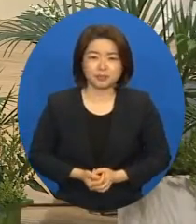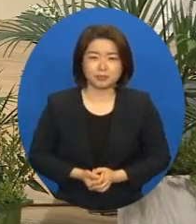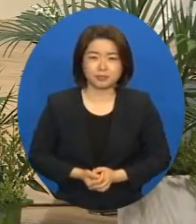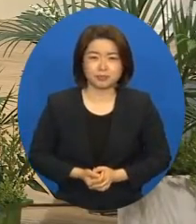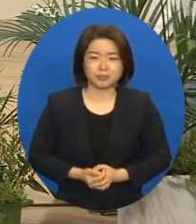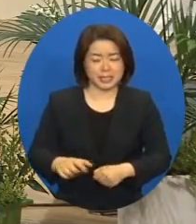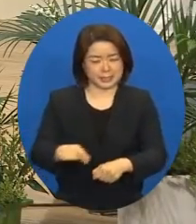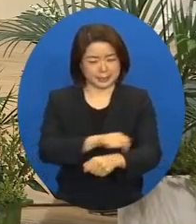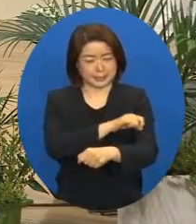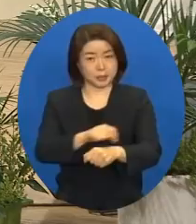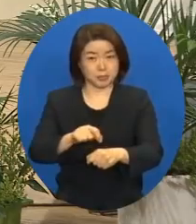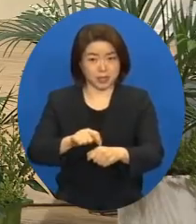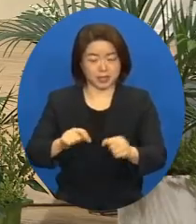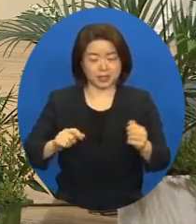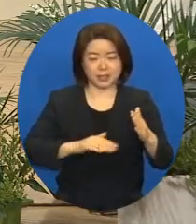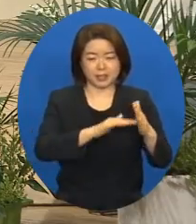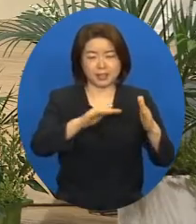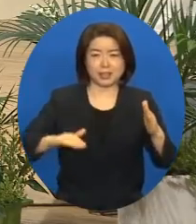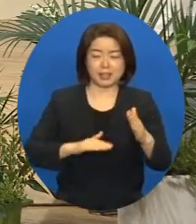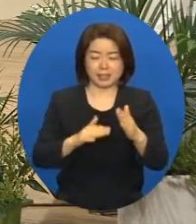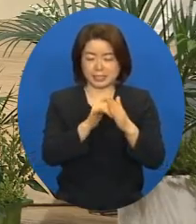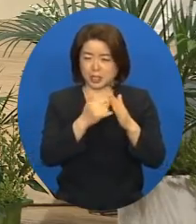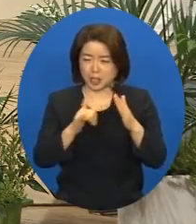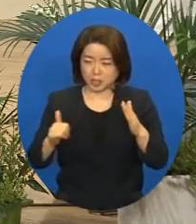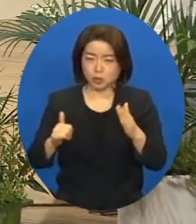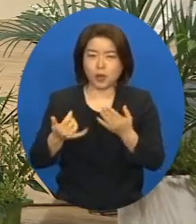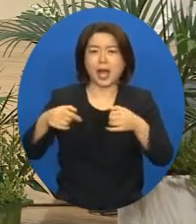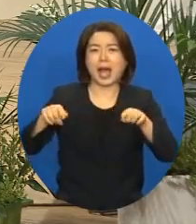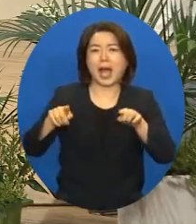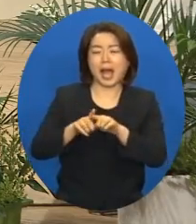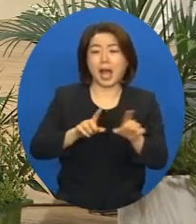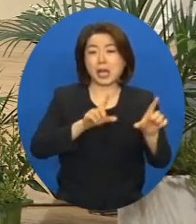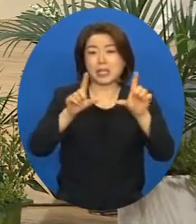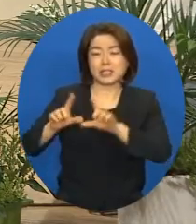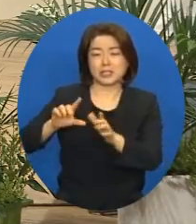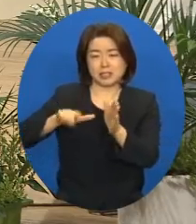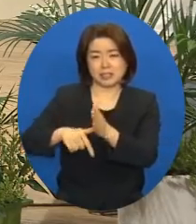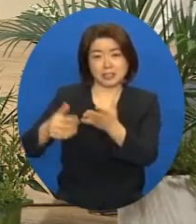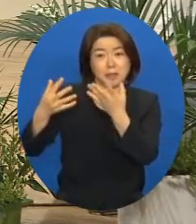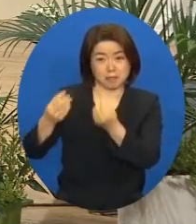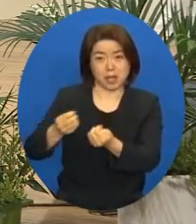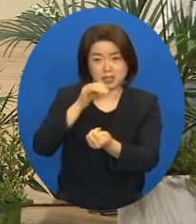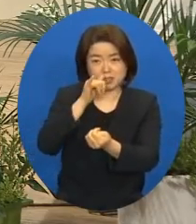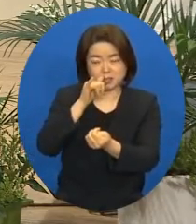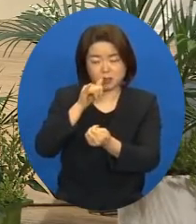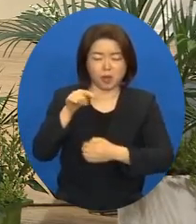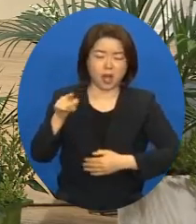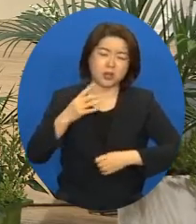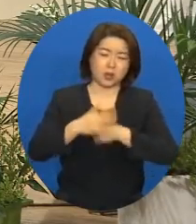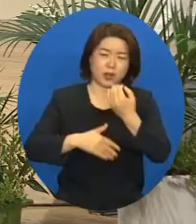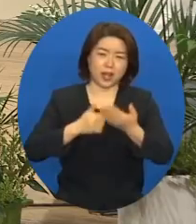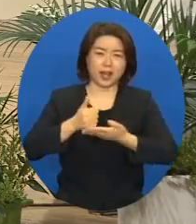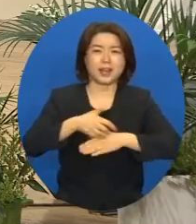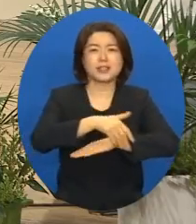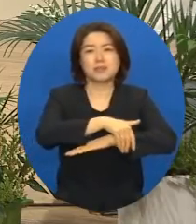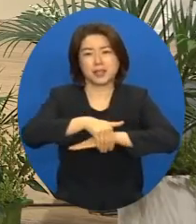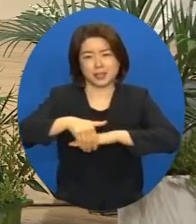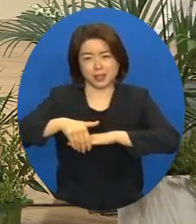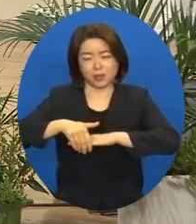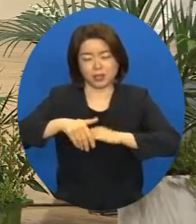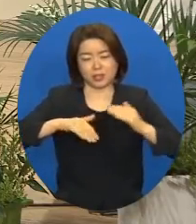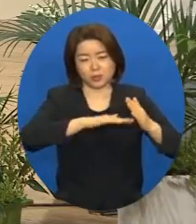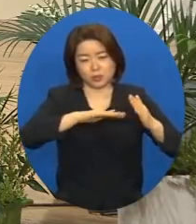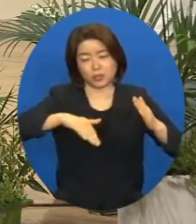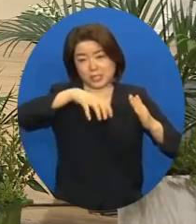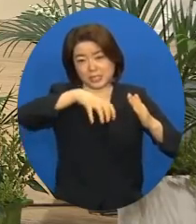유난히 가족들과 함께 지낼 시간이 많아졌습니다. 그건 하나님의 계획이 우리 가정 안에